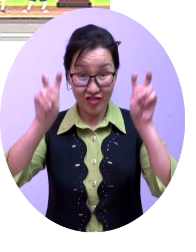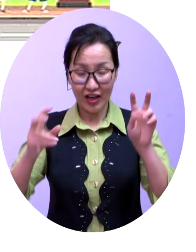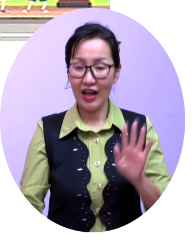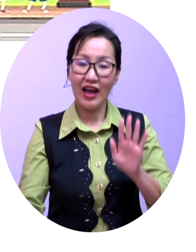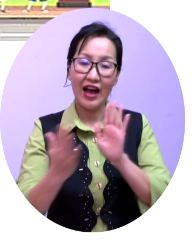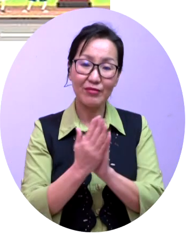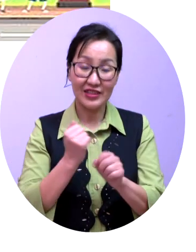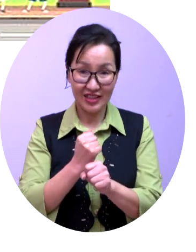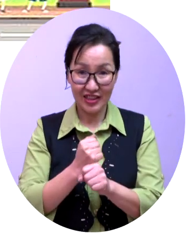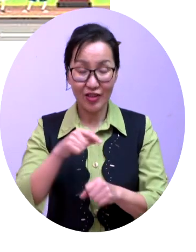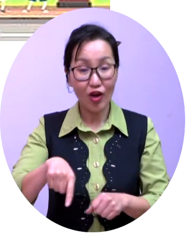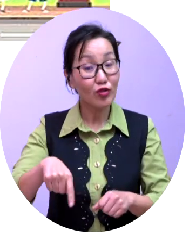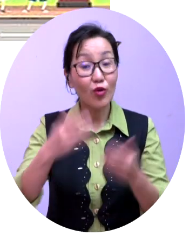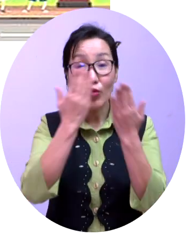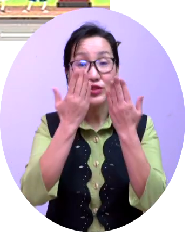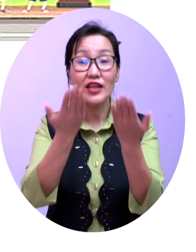Уншаарай хүүхдүүдээ.